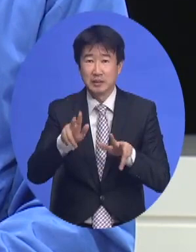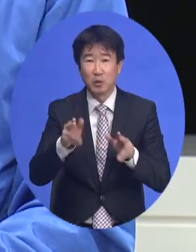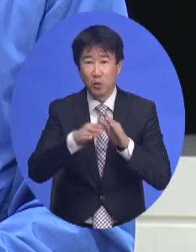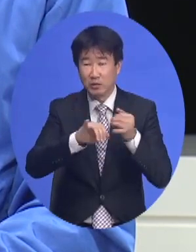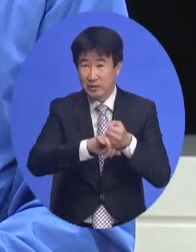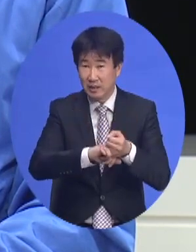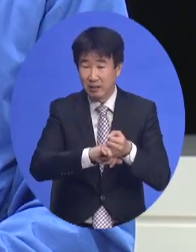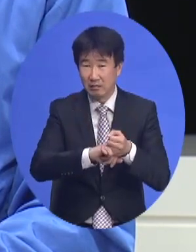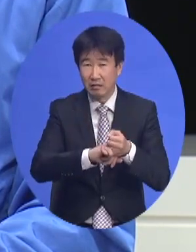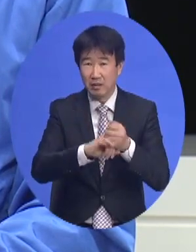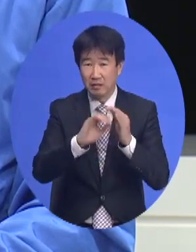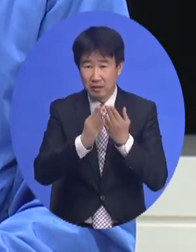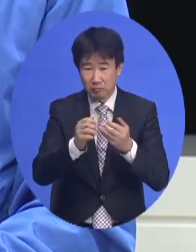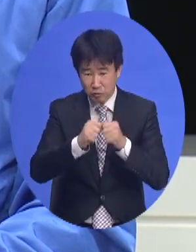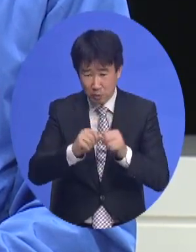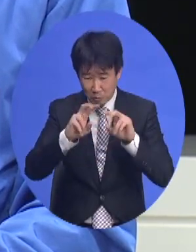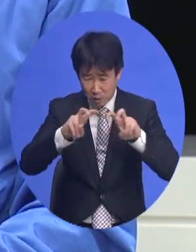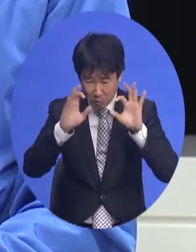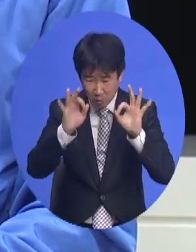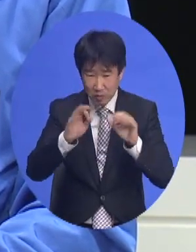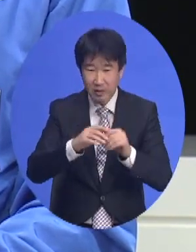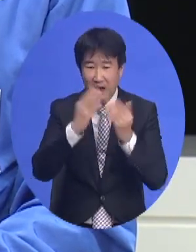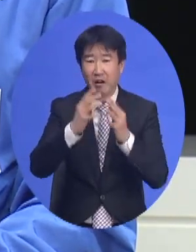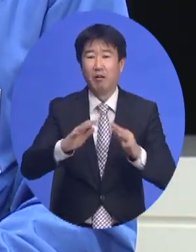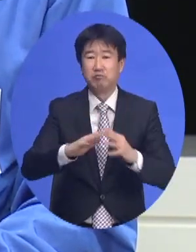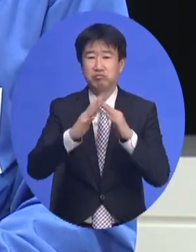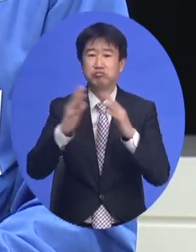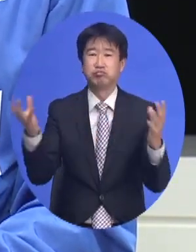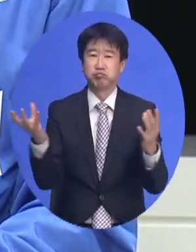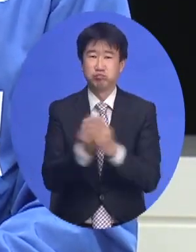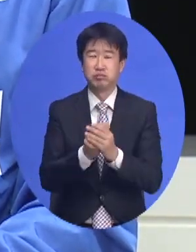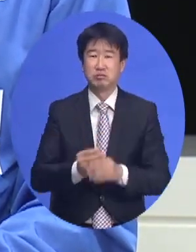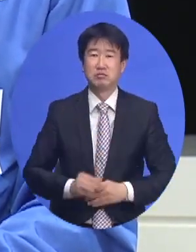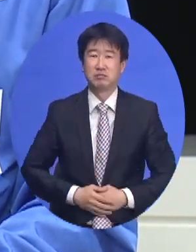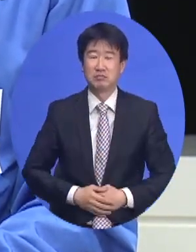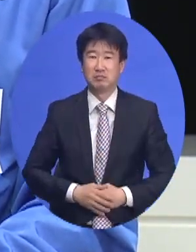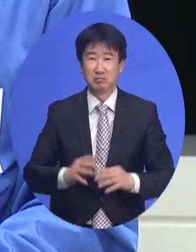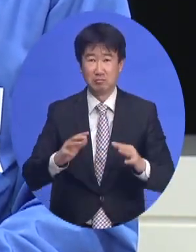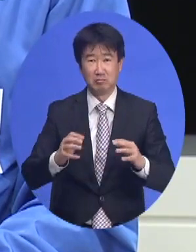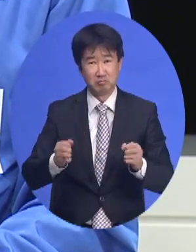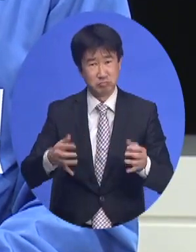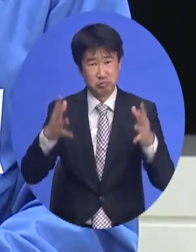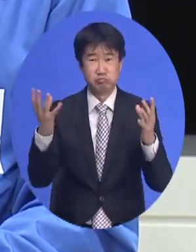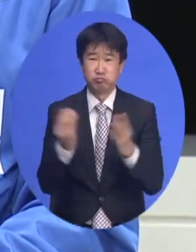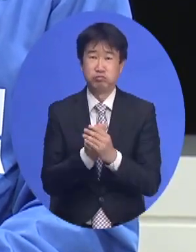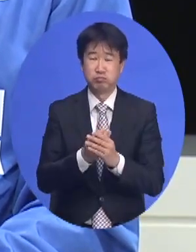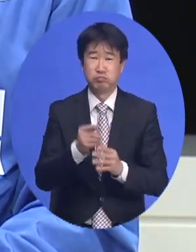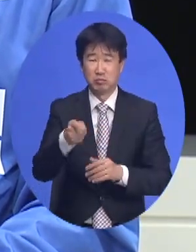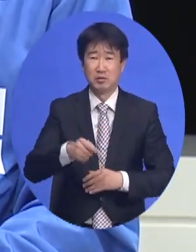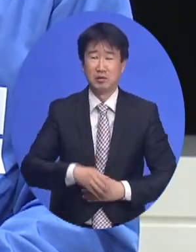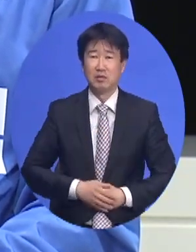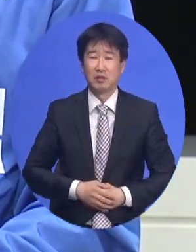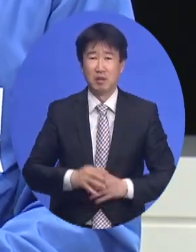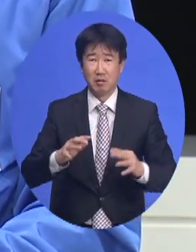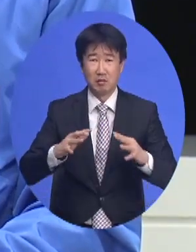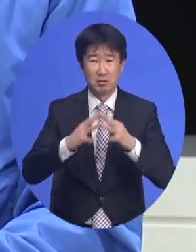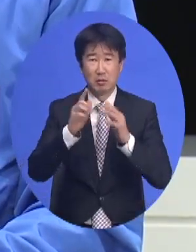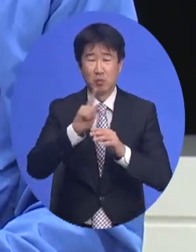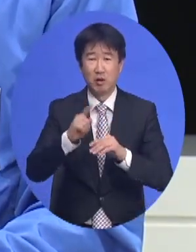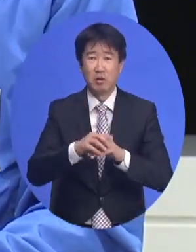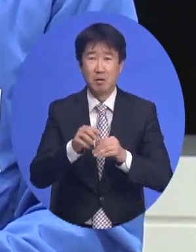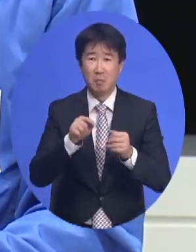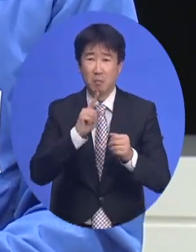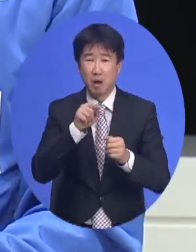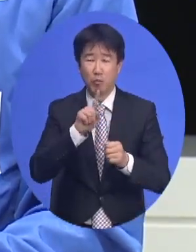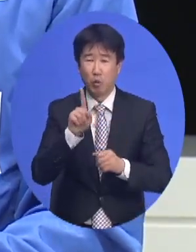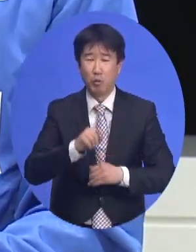공약집을 구체적으로 살펴보면 다 건설이에요. 다 건설. 근데 저는 그 건설이 어떤